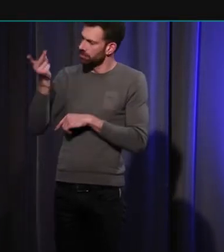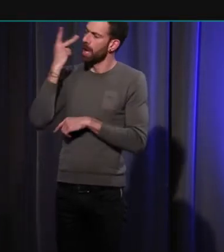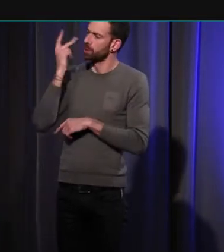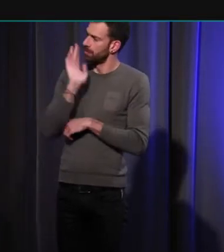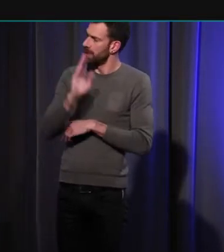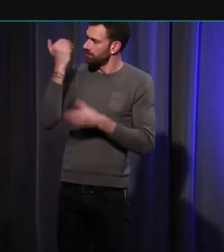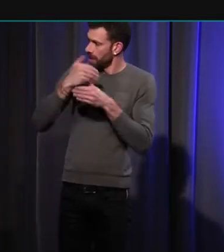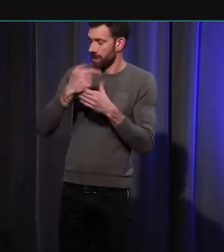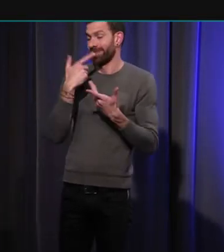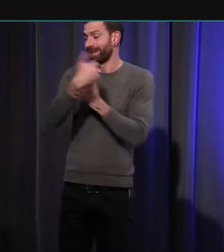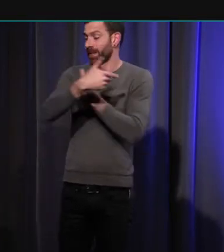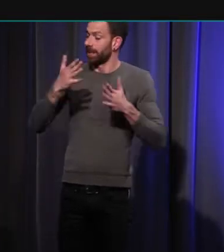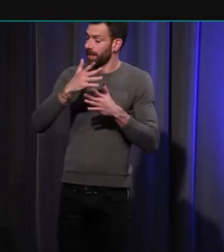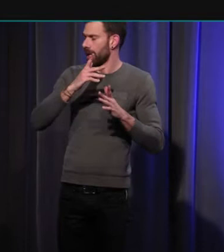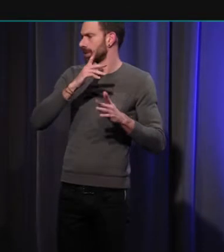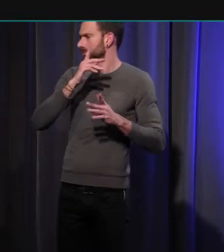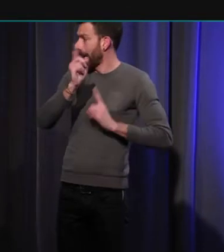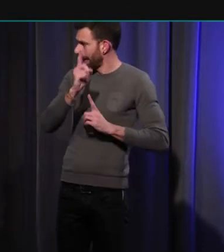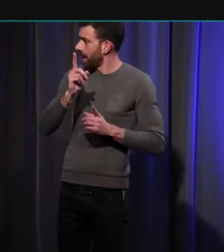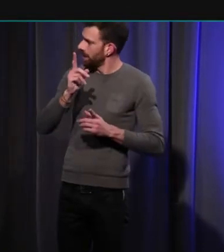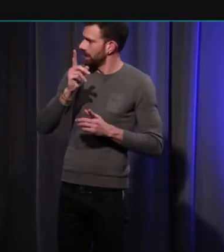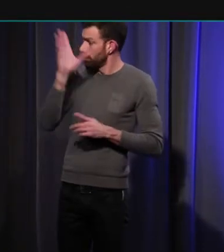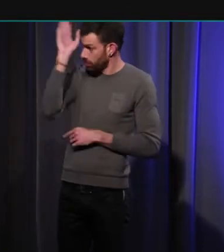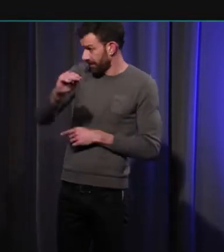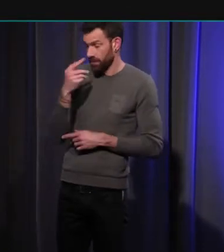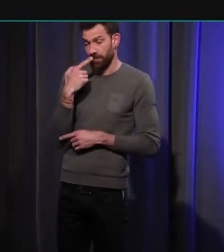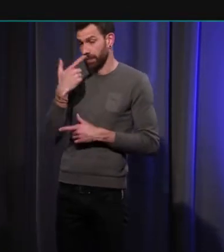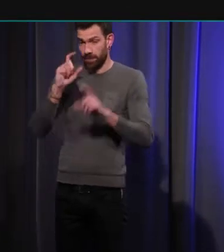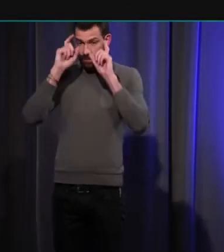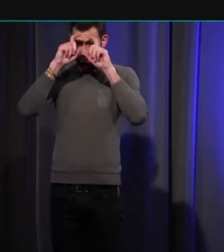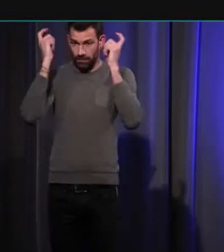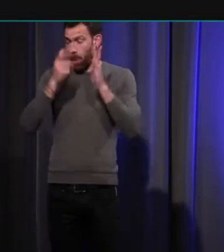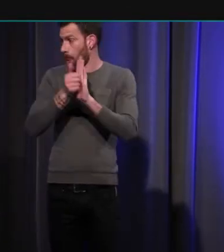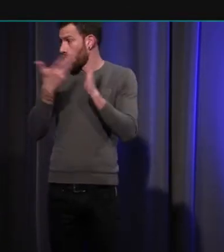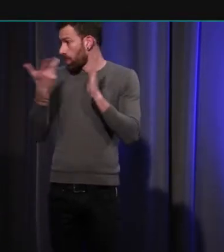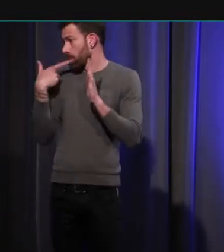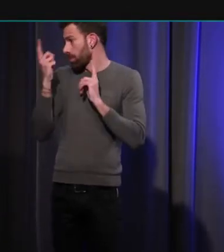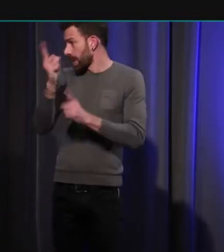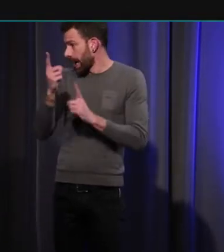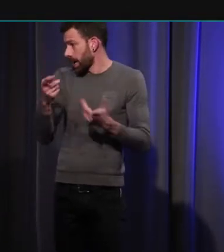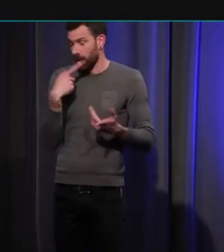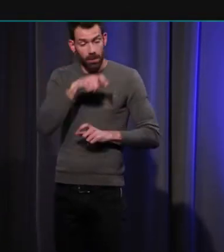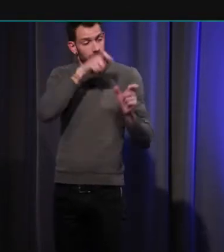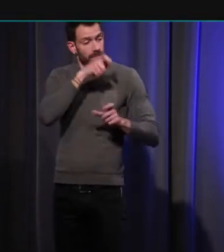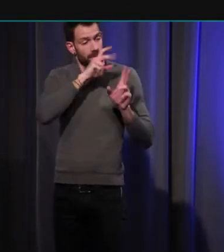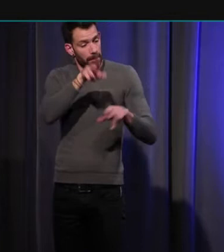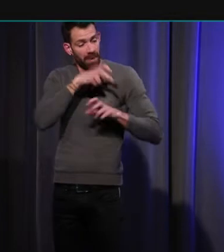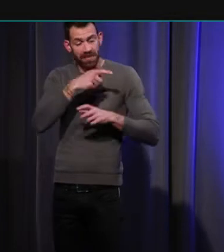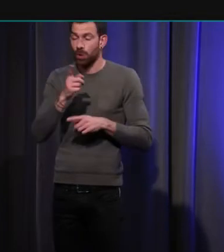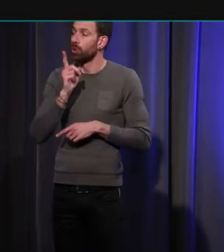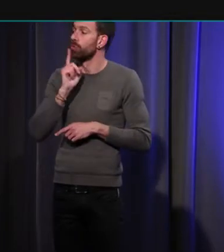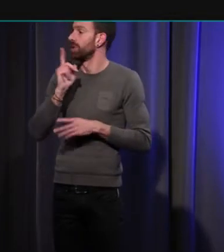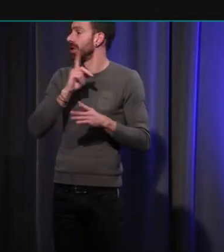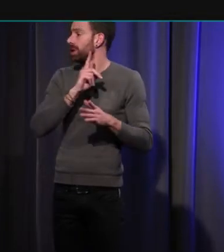une caste de guerriers professionnellement leur statut c'est de se battre alors que les paysans depuis ce qu'on appelle la mutation de l'âme ils